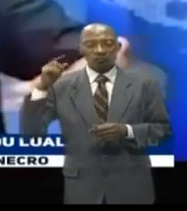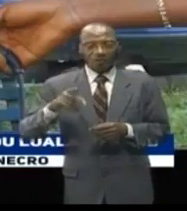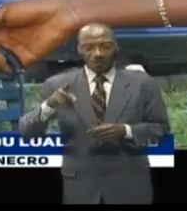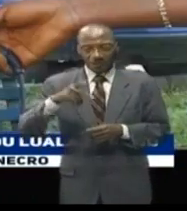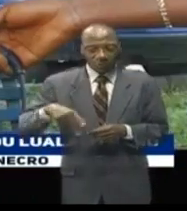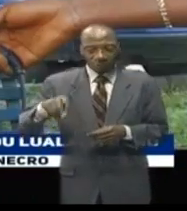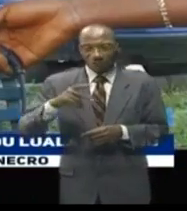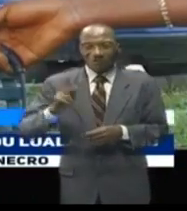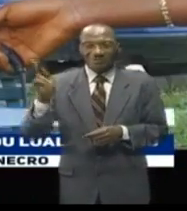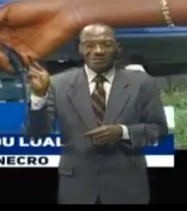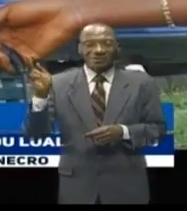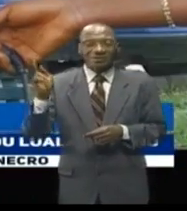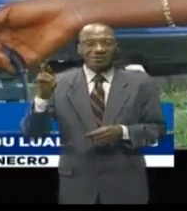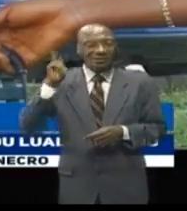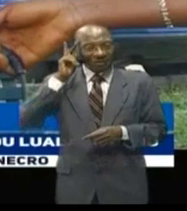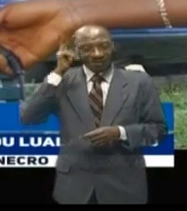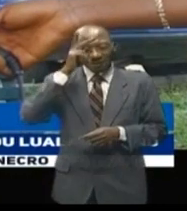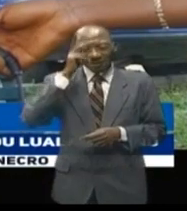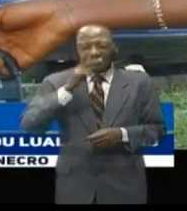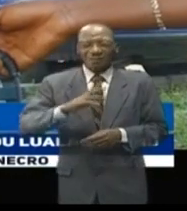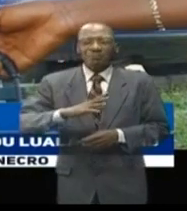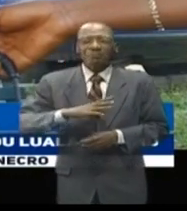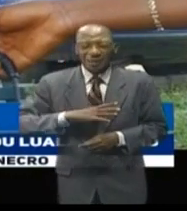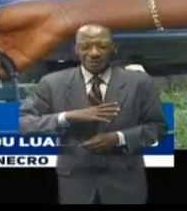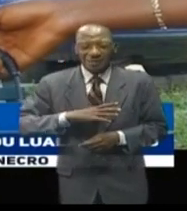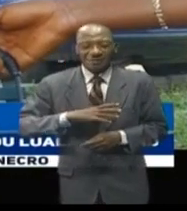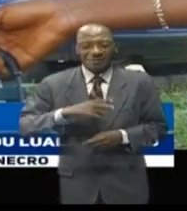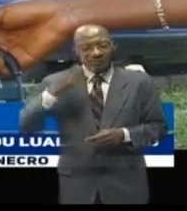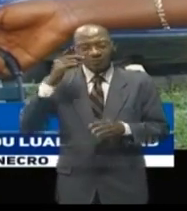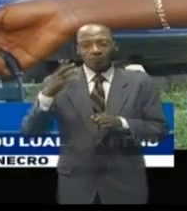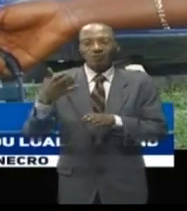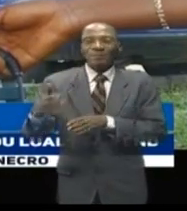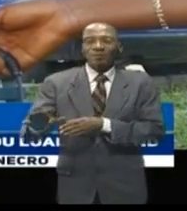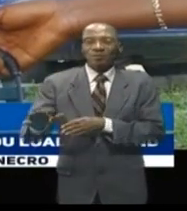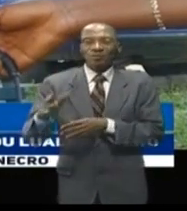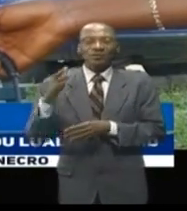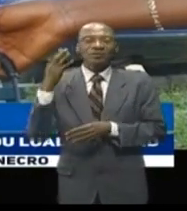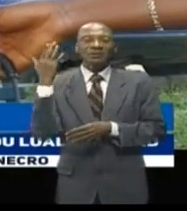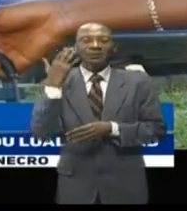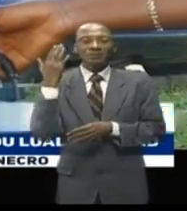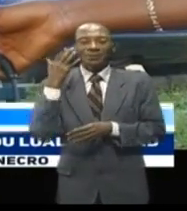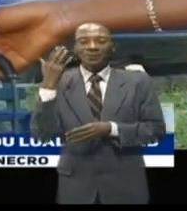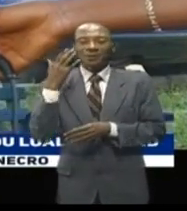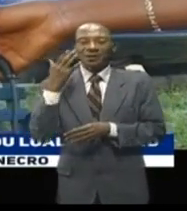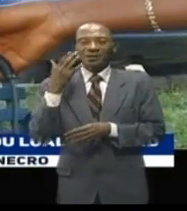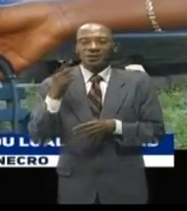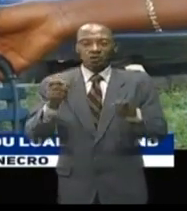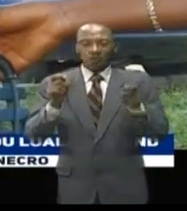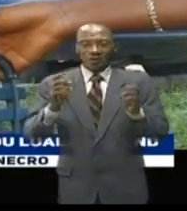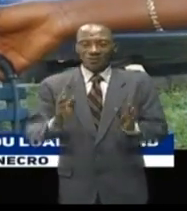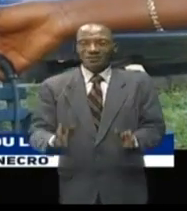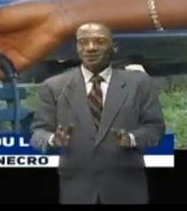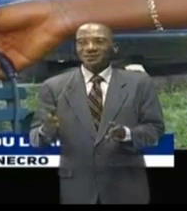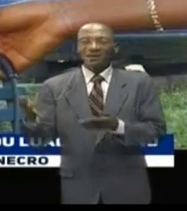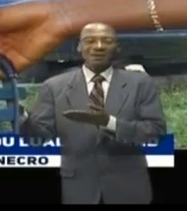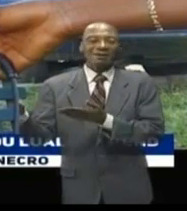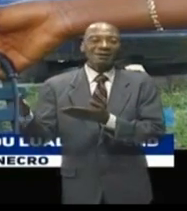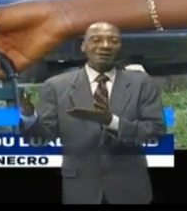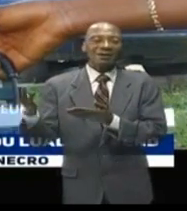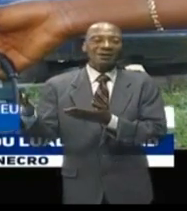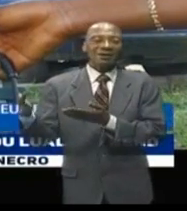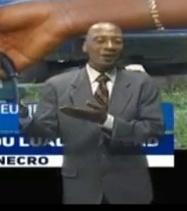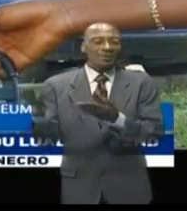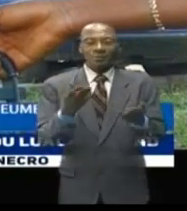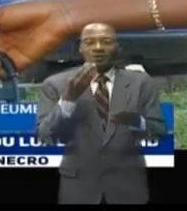est très choqué par cette lourde perte à lourde perdre pertes de gastronomie la gouverneur